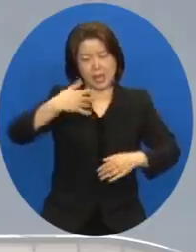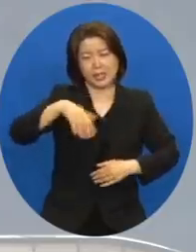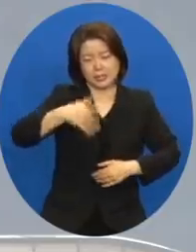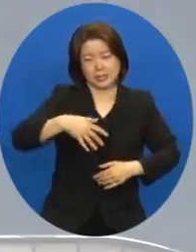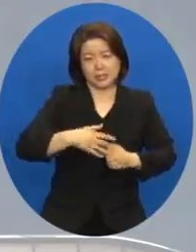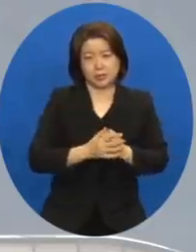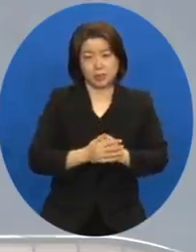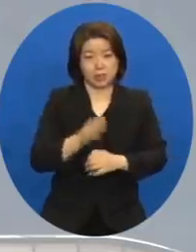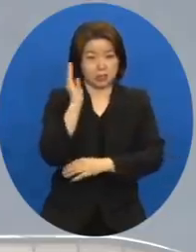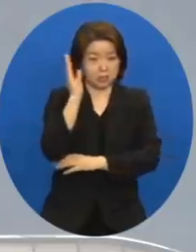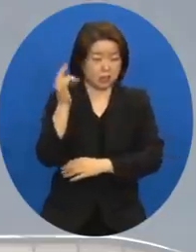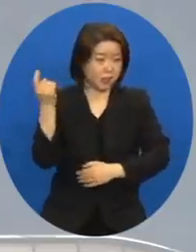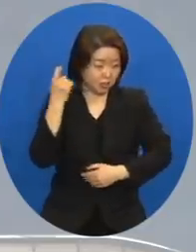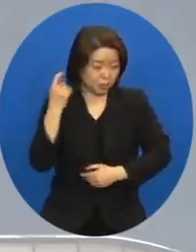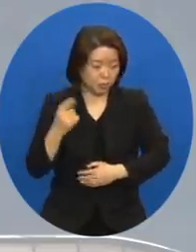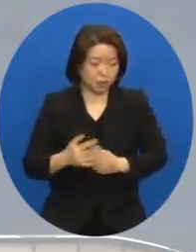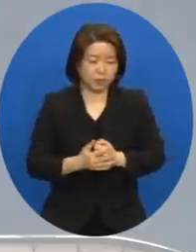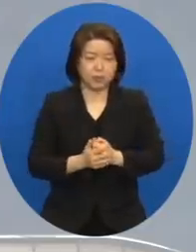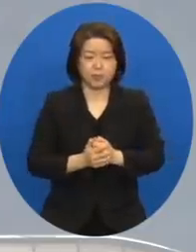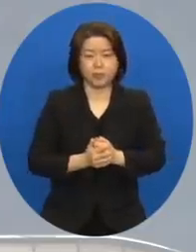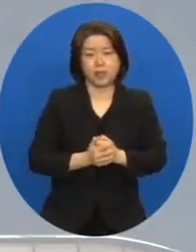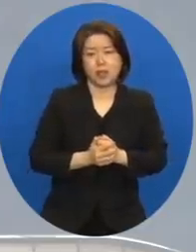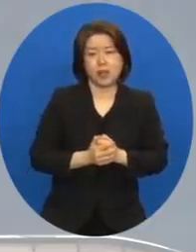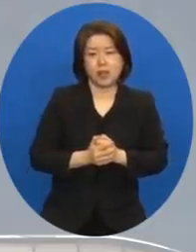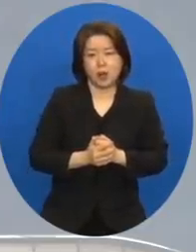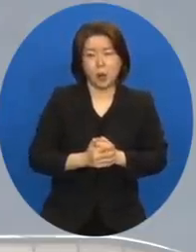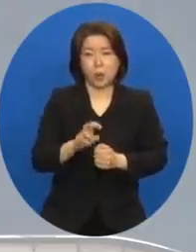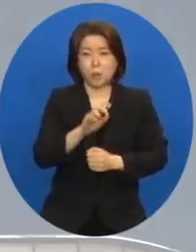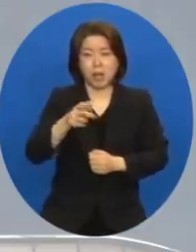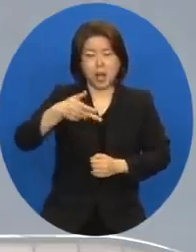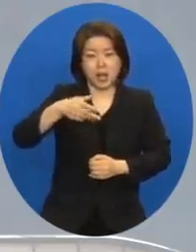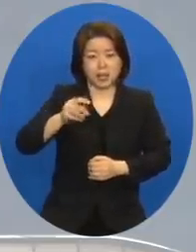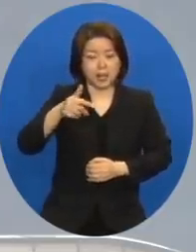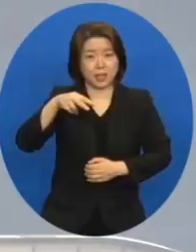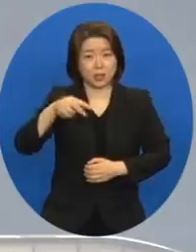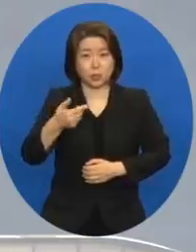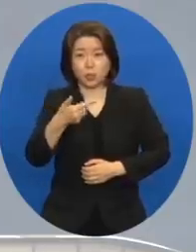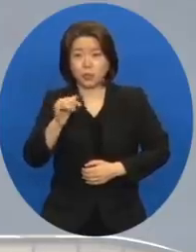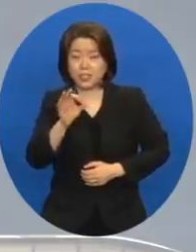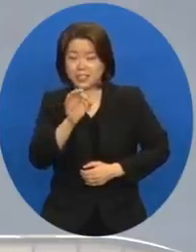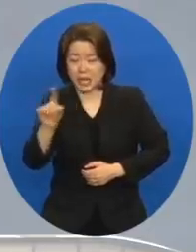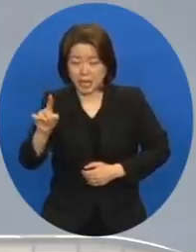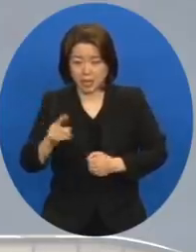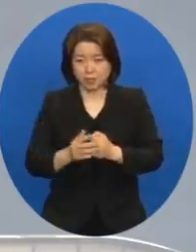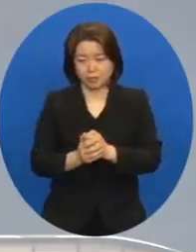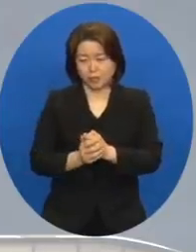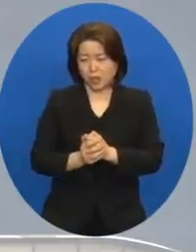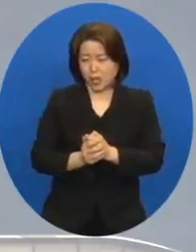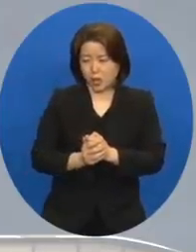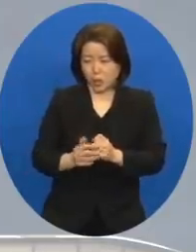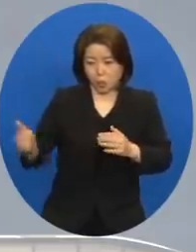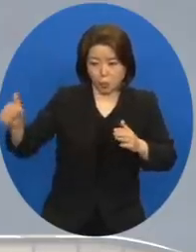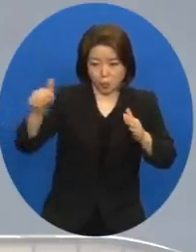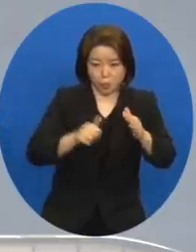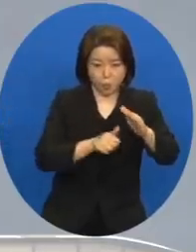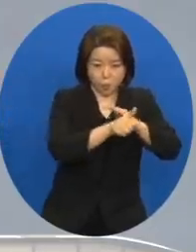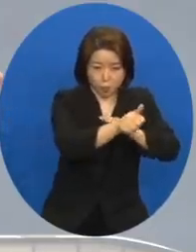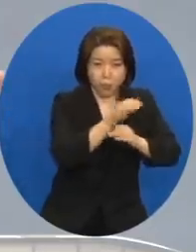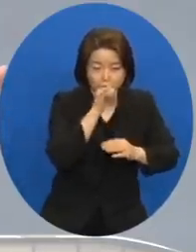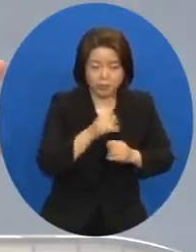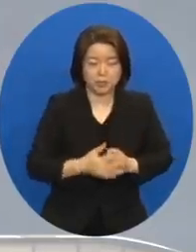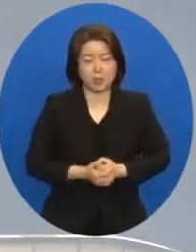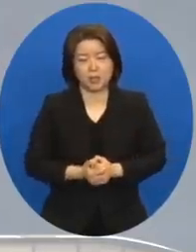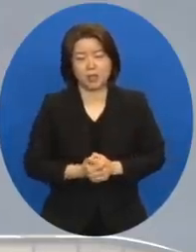듣고 고리 마케도니아 로 가는 길에 갑자기 고린도 를 들러 가게 됩니다 그런데 그때의